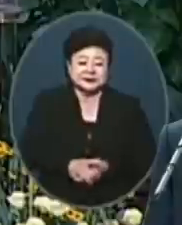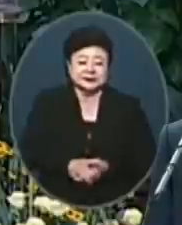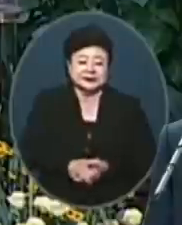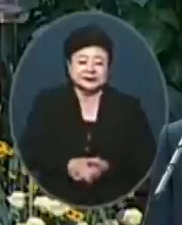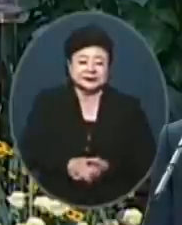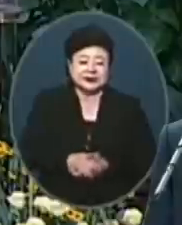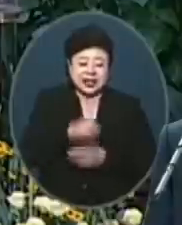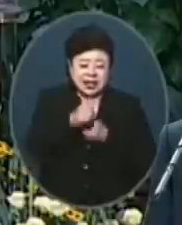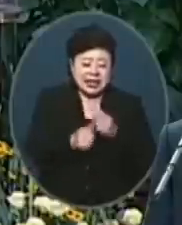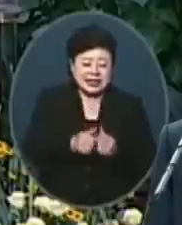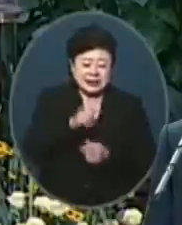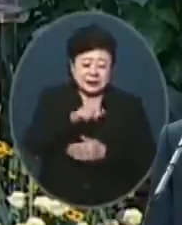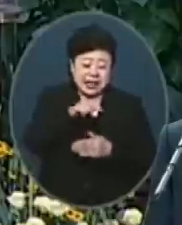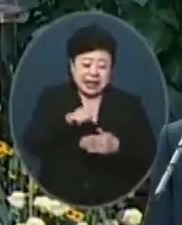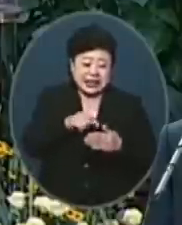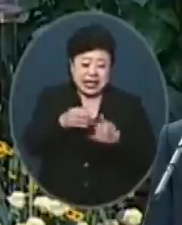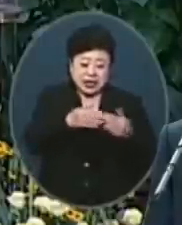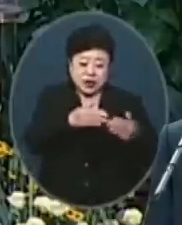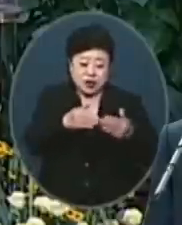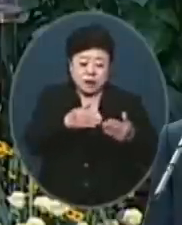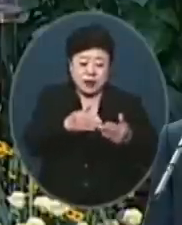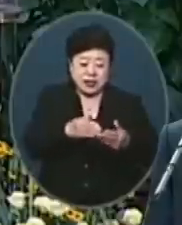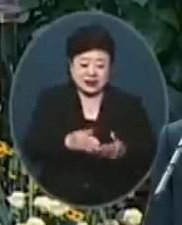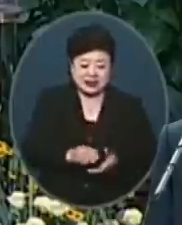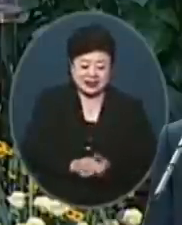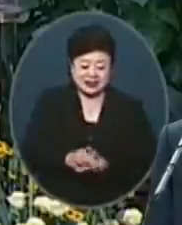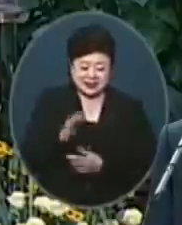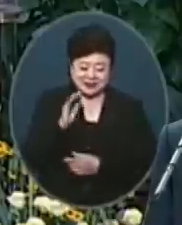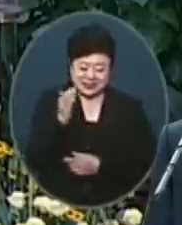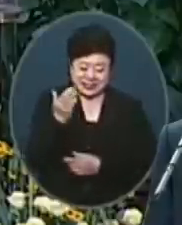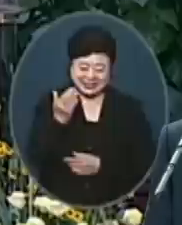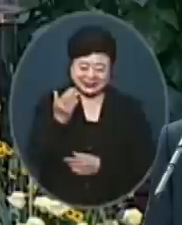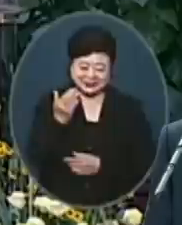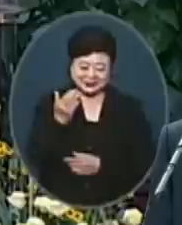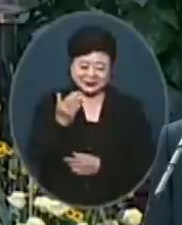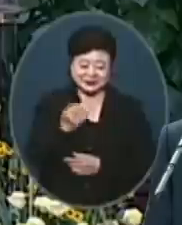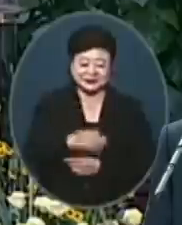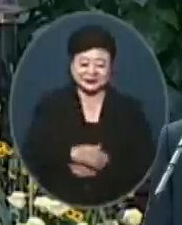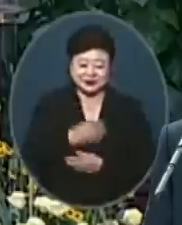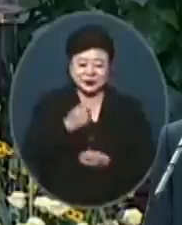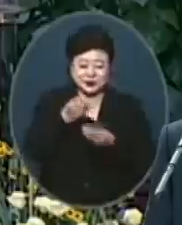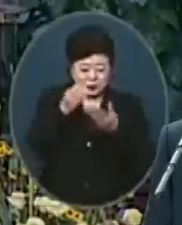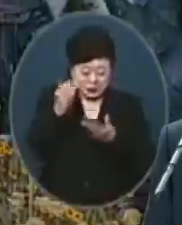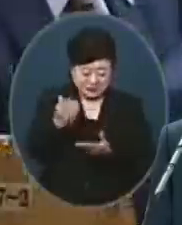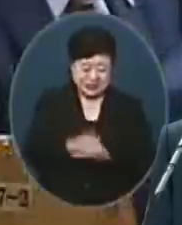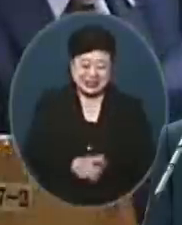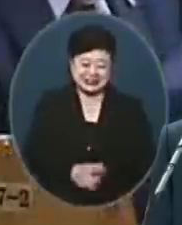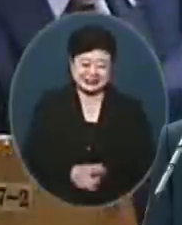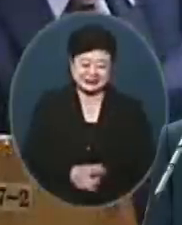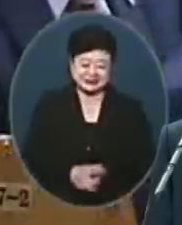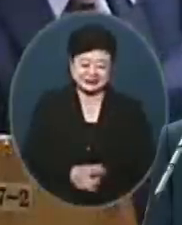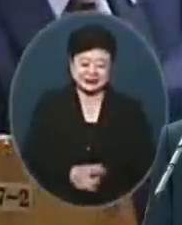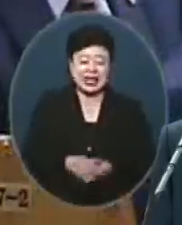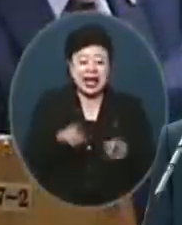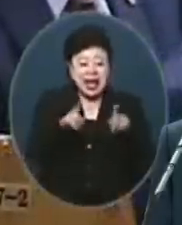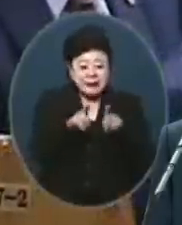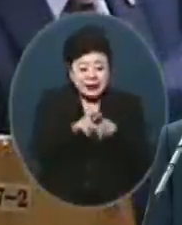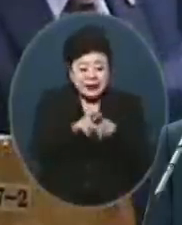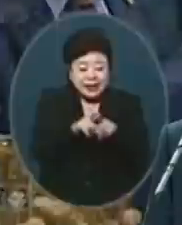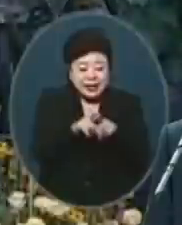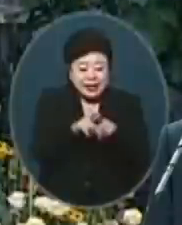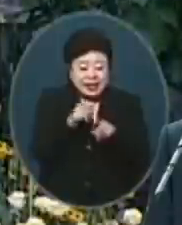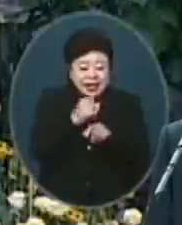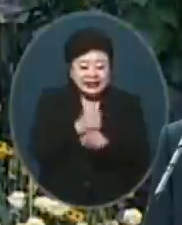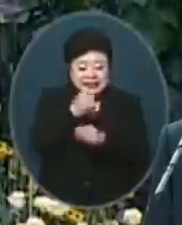내 하나님으로 체험을 해야 우리의 생활에 굉장한 축복이 되는 것입니다. 함께